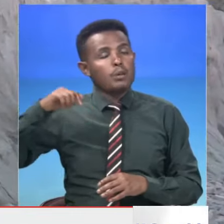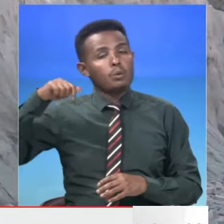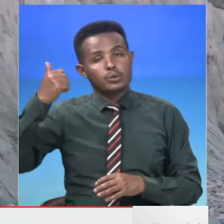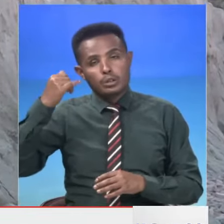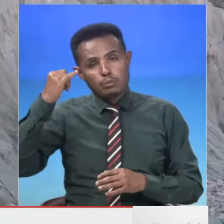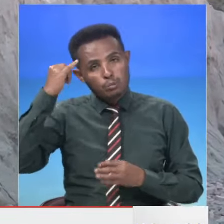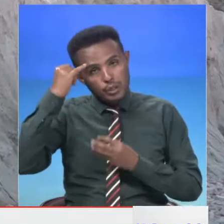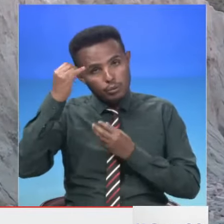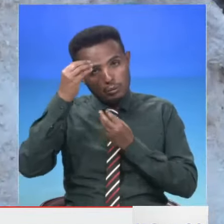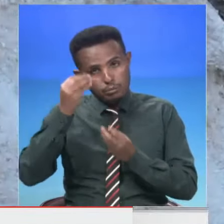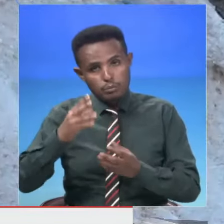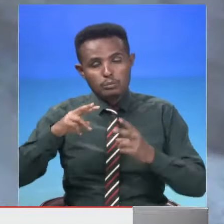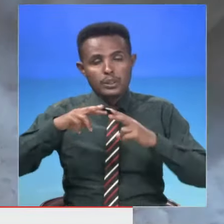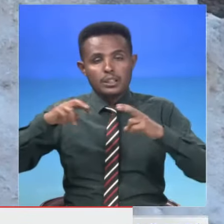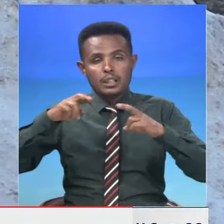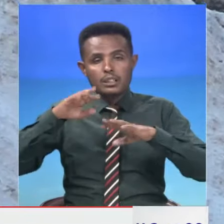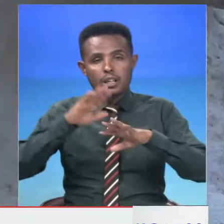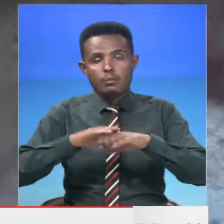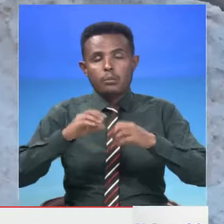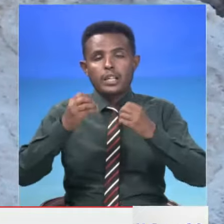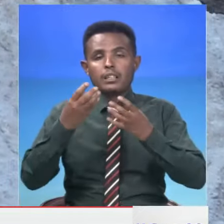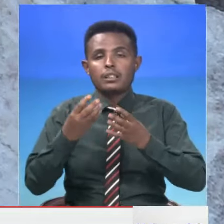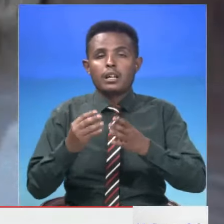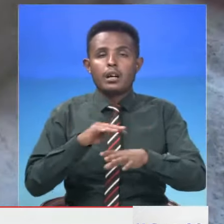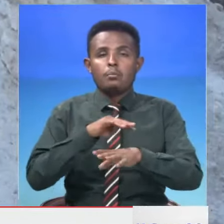ላይ ያሉ በርካታ ማዕድናት አሉት።